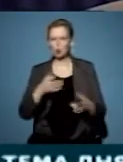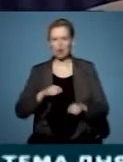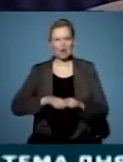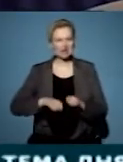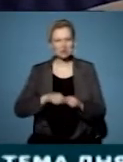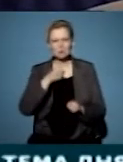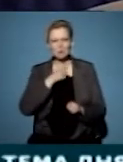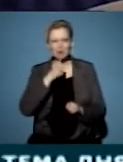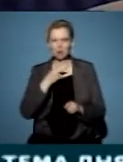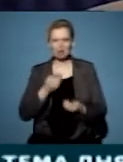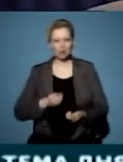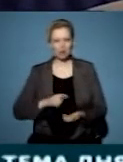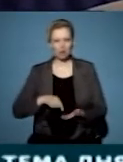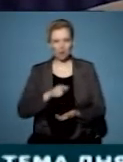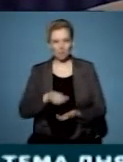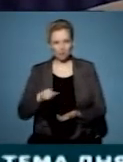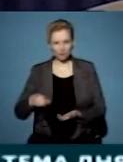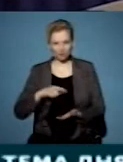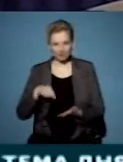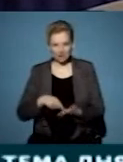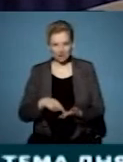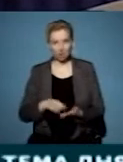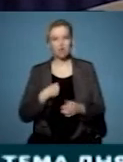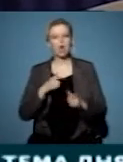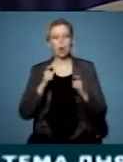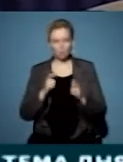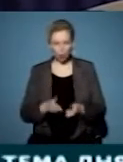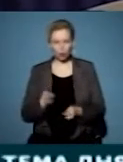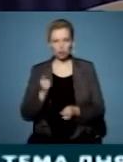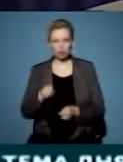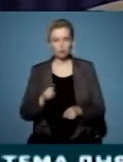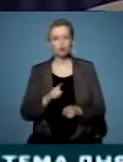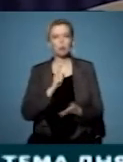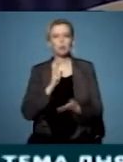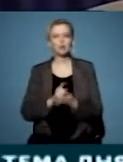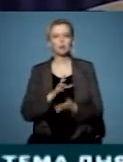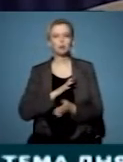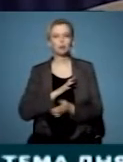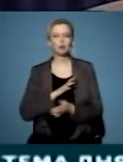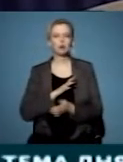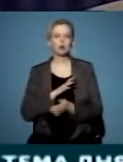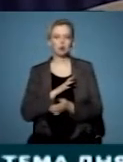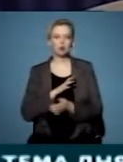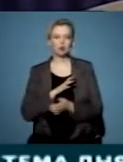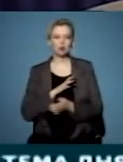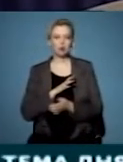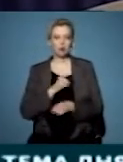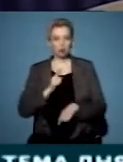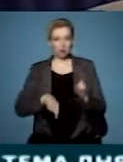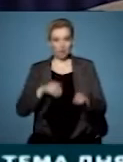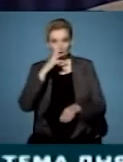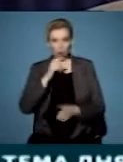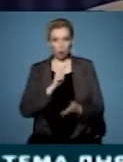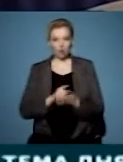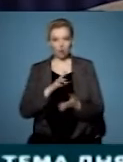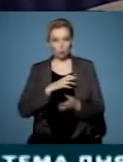експериментів над мешканцями міста. Тобто погоджуюся з тим, що має бути, деякі маршрути